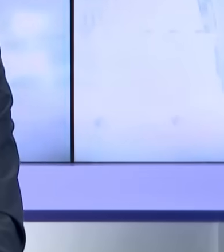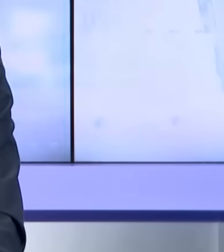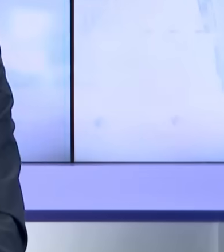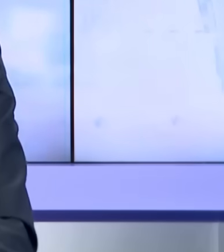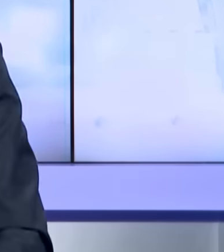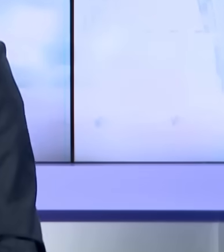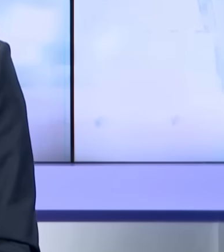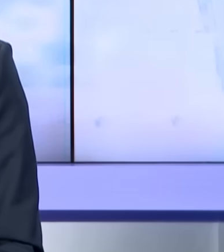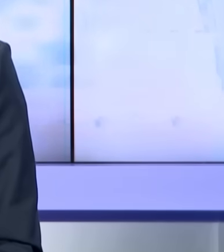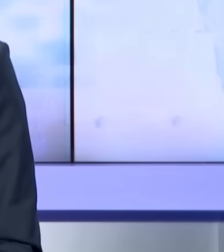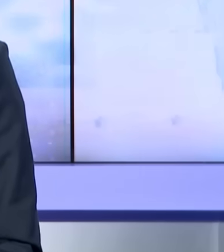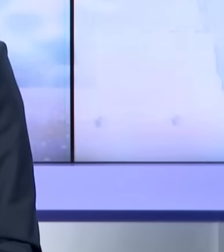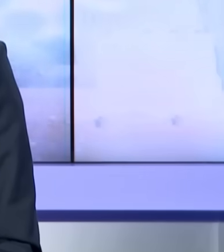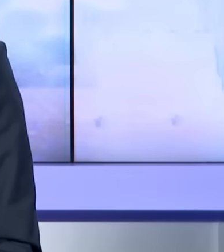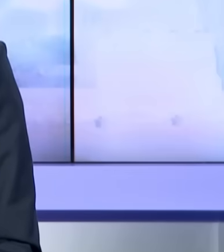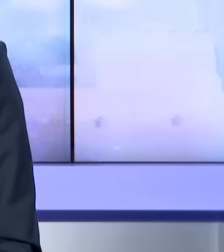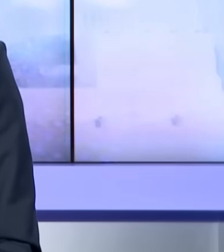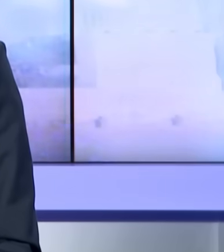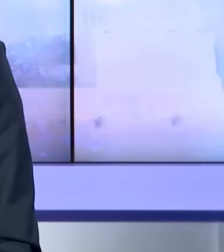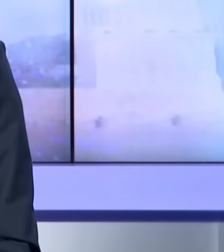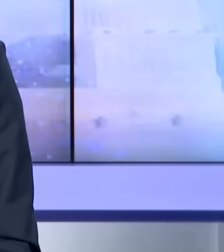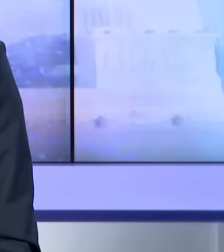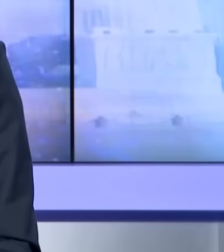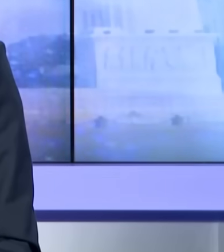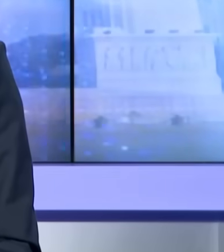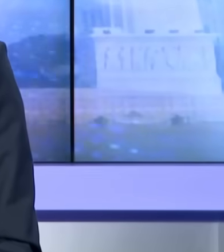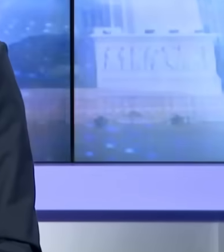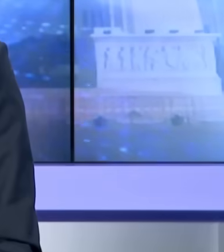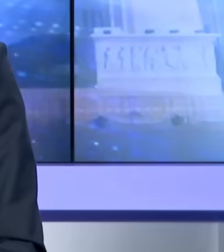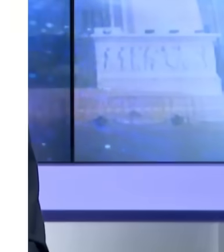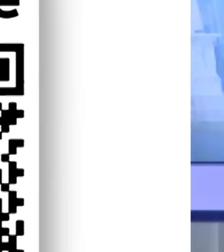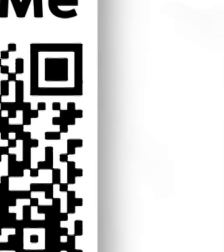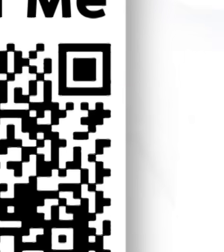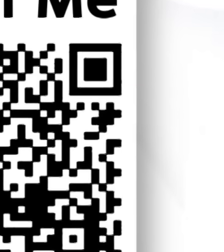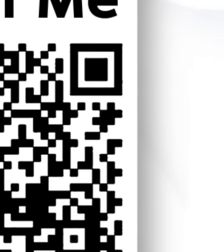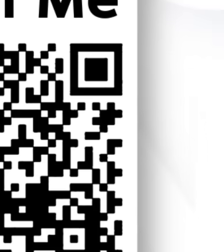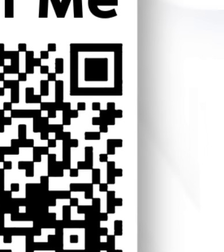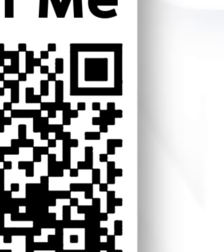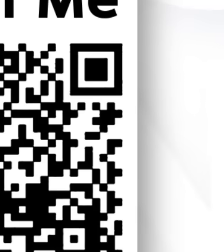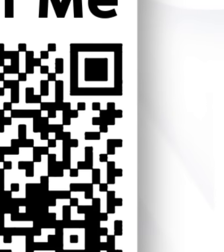ดตามและสมัครสมาชิก YouTube มติชนทีวีโดยการสแกน QR Code ด้วยนะครับ